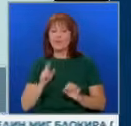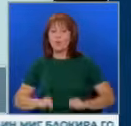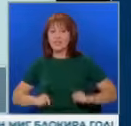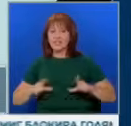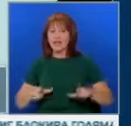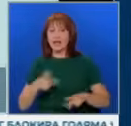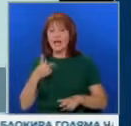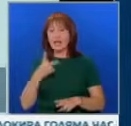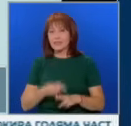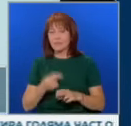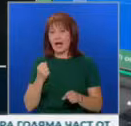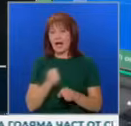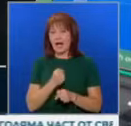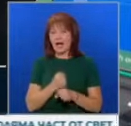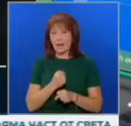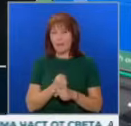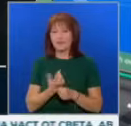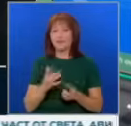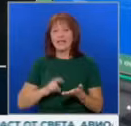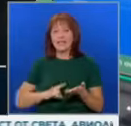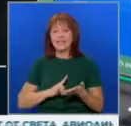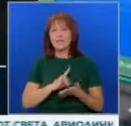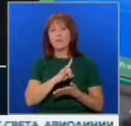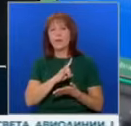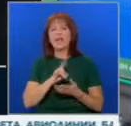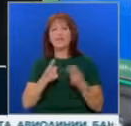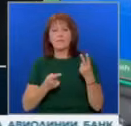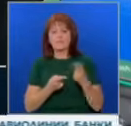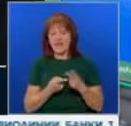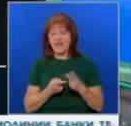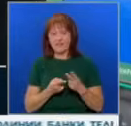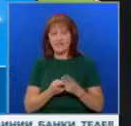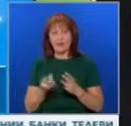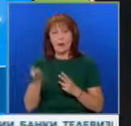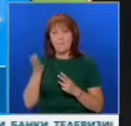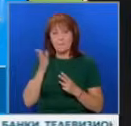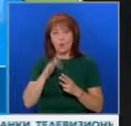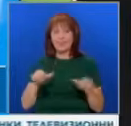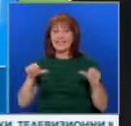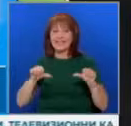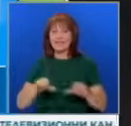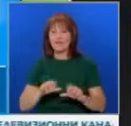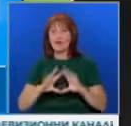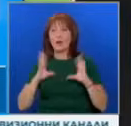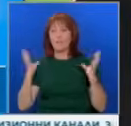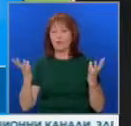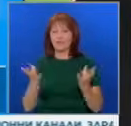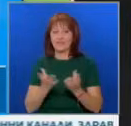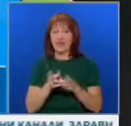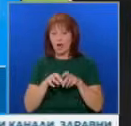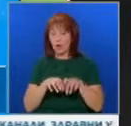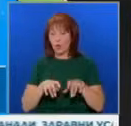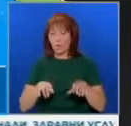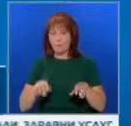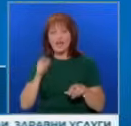спряха работа телекомуникационен канал, самолети и телевизия. После, като вълна, техническият срив плъзна по света. На компютрите